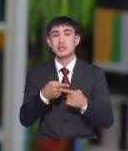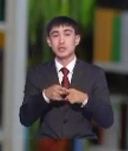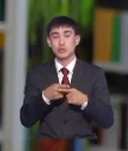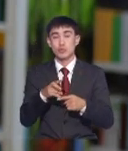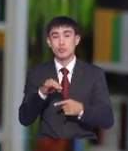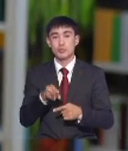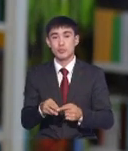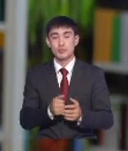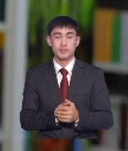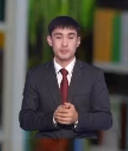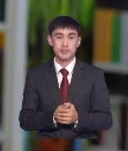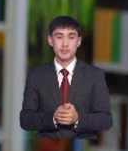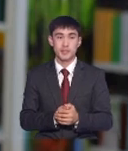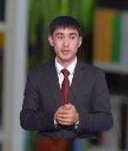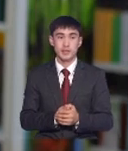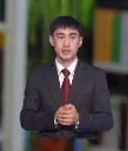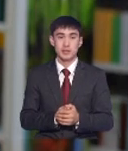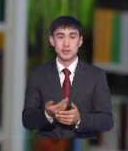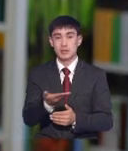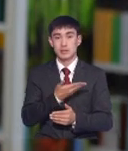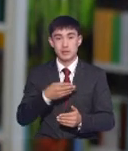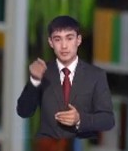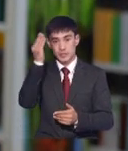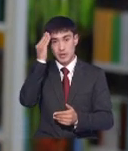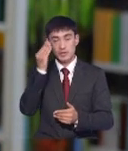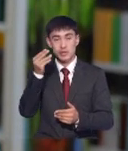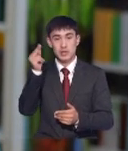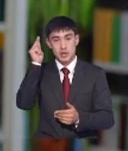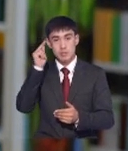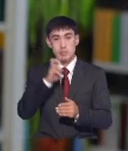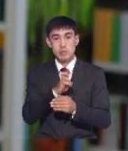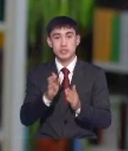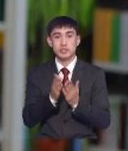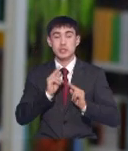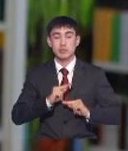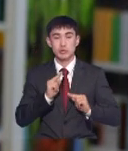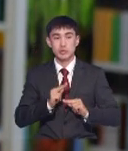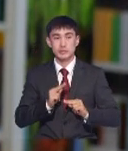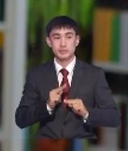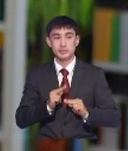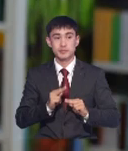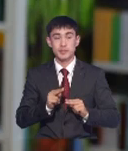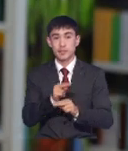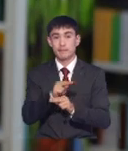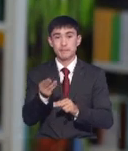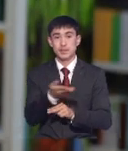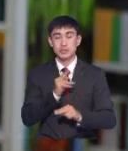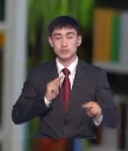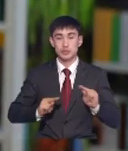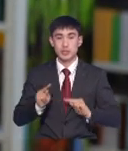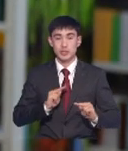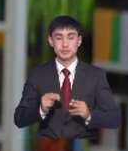техникум и нам навыки библиотечные работы давали наши